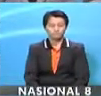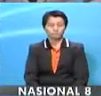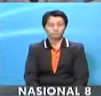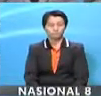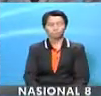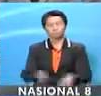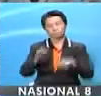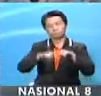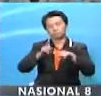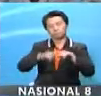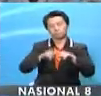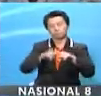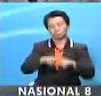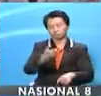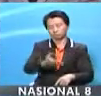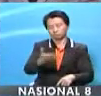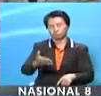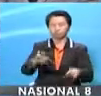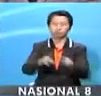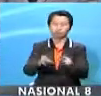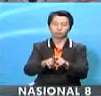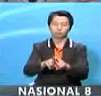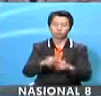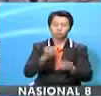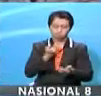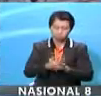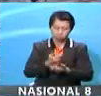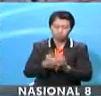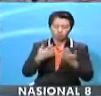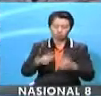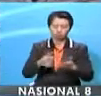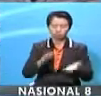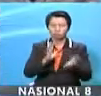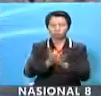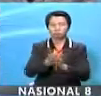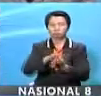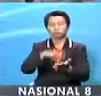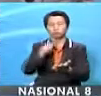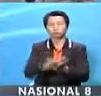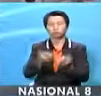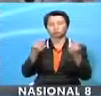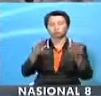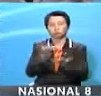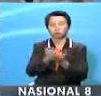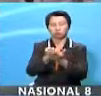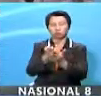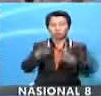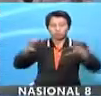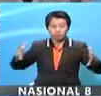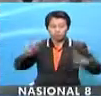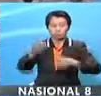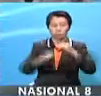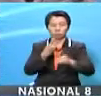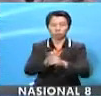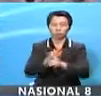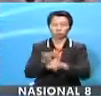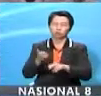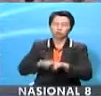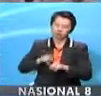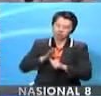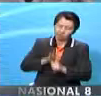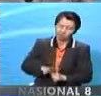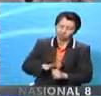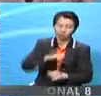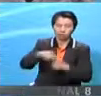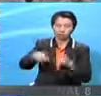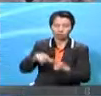Kebergantungan kepada hasil komoditi sebagai sumber pendapatan telah mengheret jatuh banyak ekonomi besar dunia. Menambah lagi tekanan apabila mata